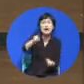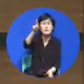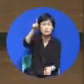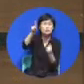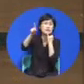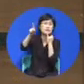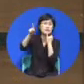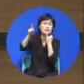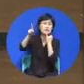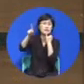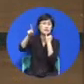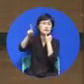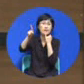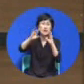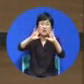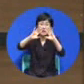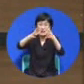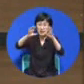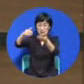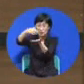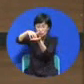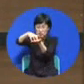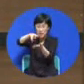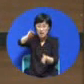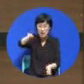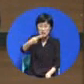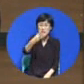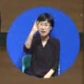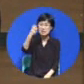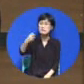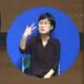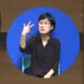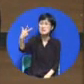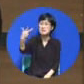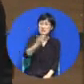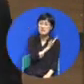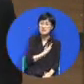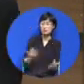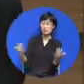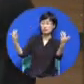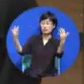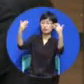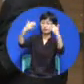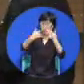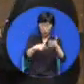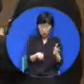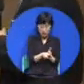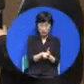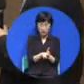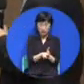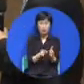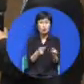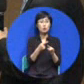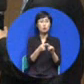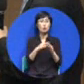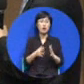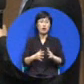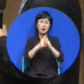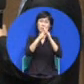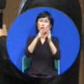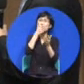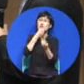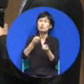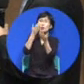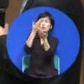237개 나라 올 수 있도록 우리 교회를 하나님이 축복해 주옵소서. God bless our church so that we can see the 237 nations